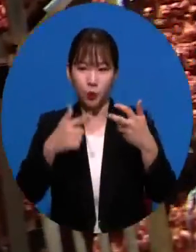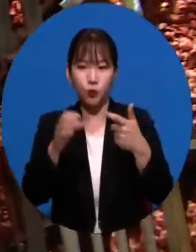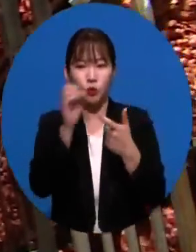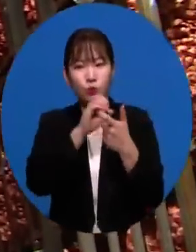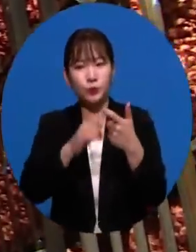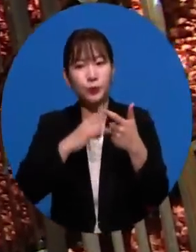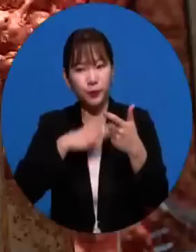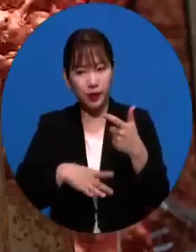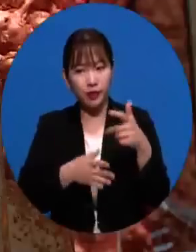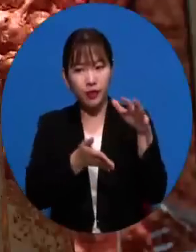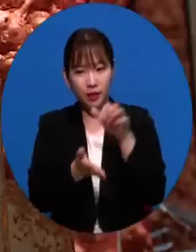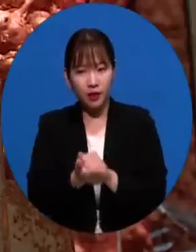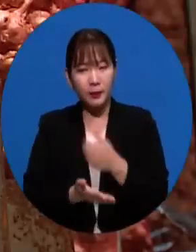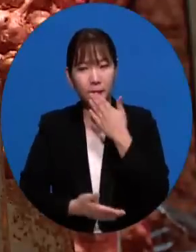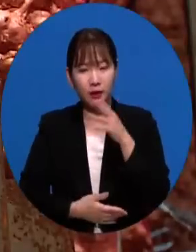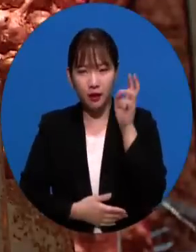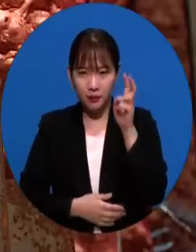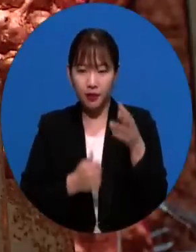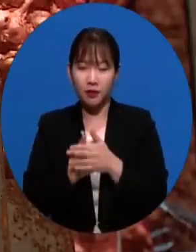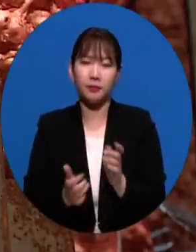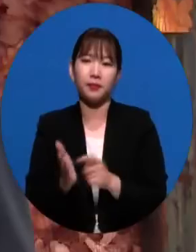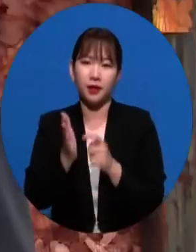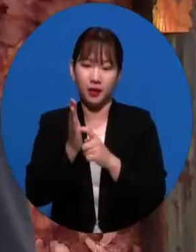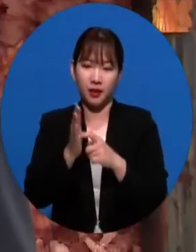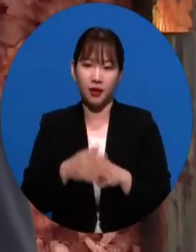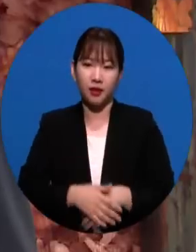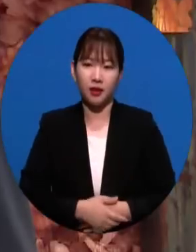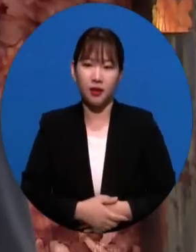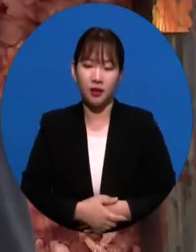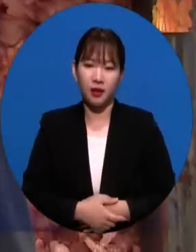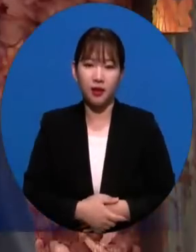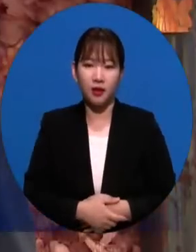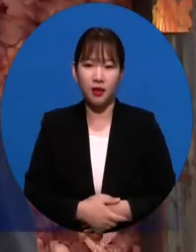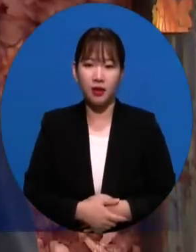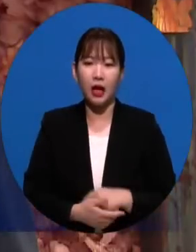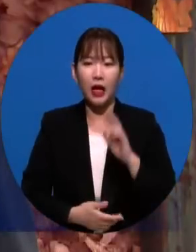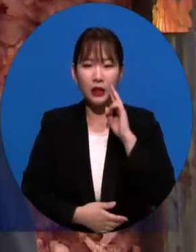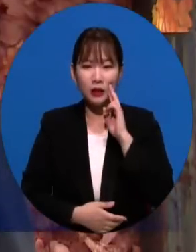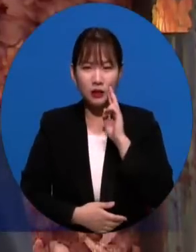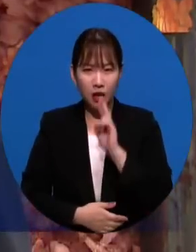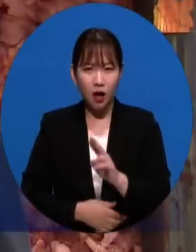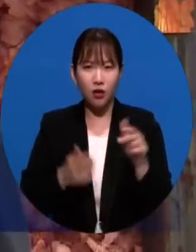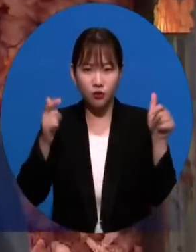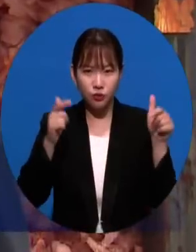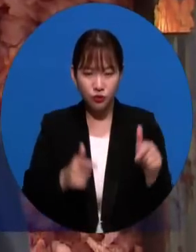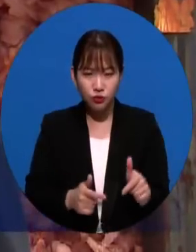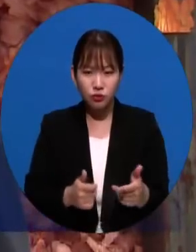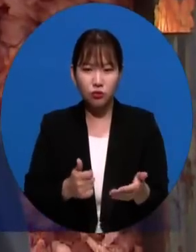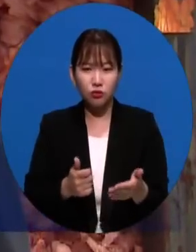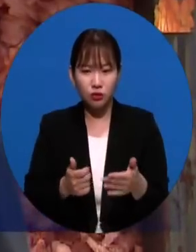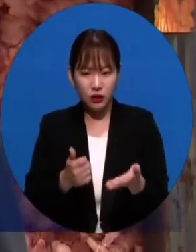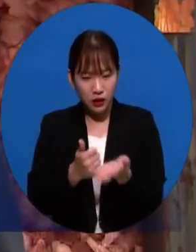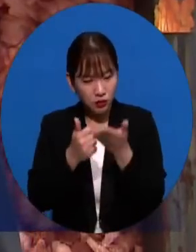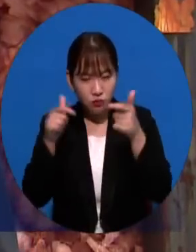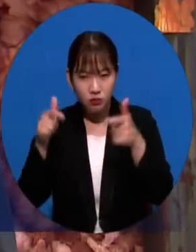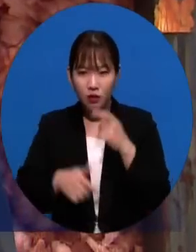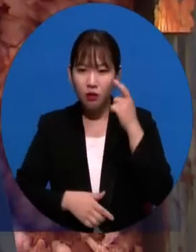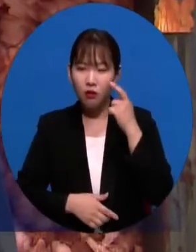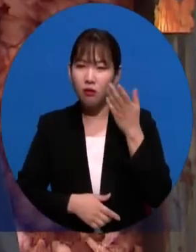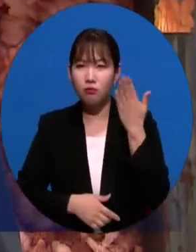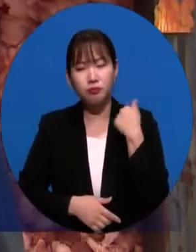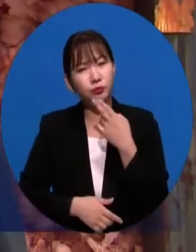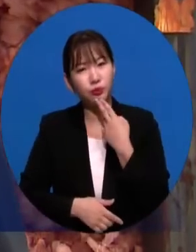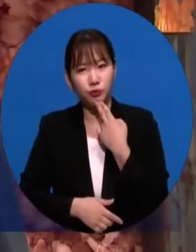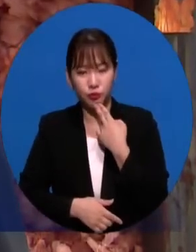60% 정도만 확보할 것으로 보여 비상입니다 이렇게 심각한이 감소 생성에 감소된 것은 거의